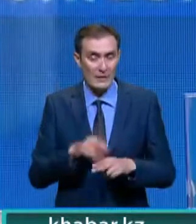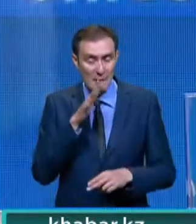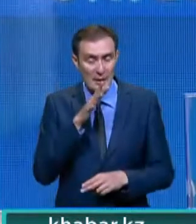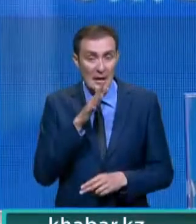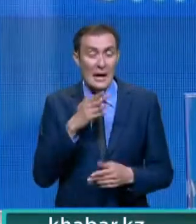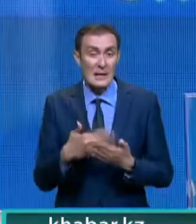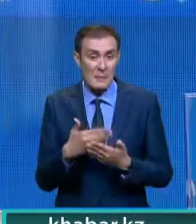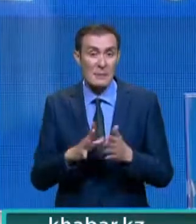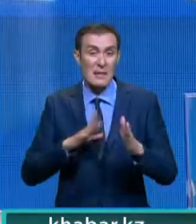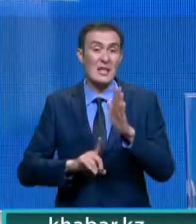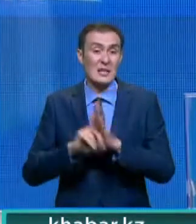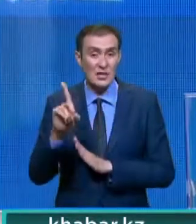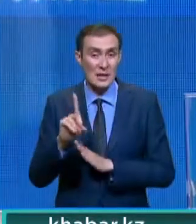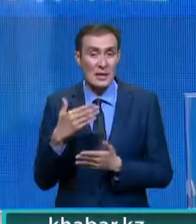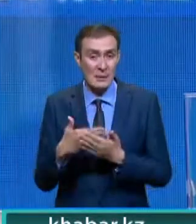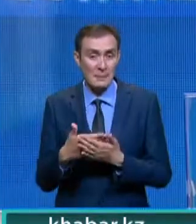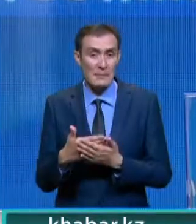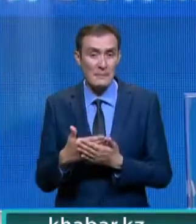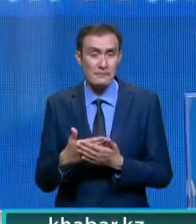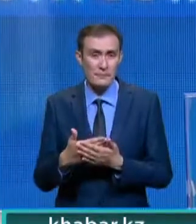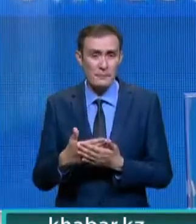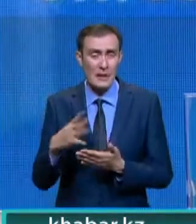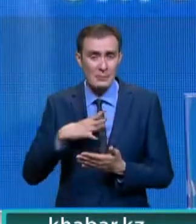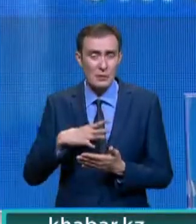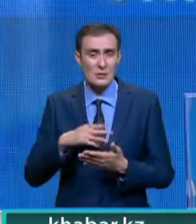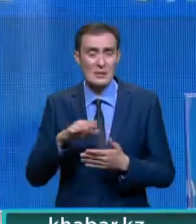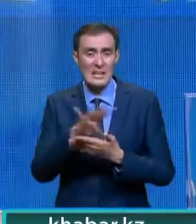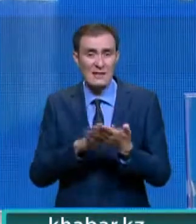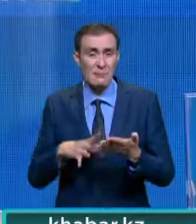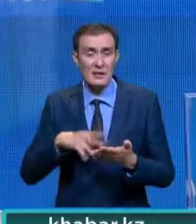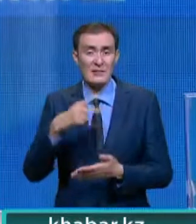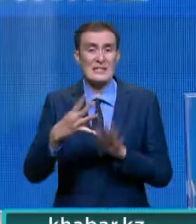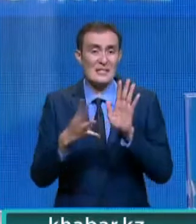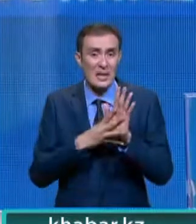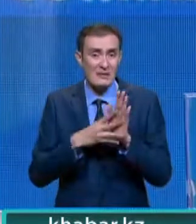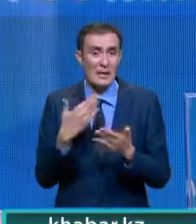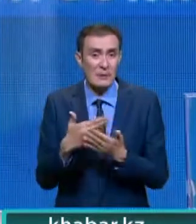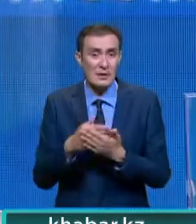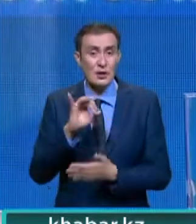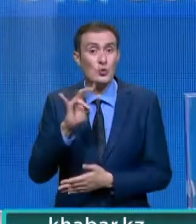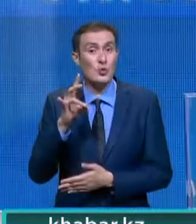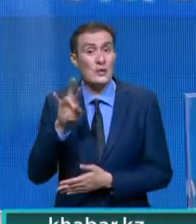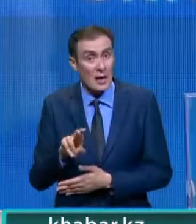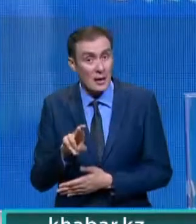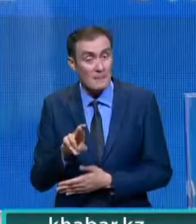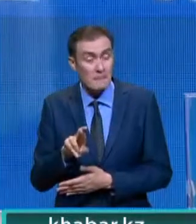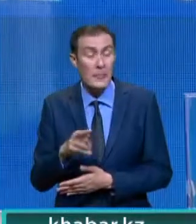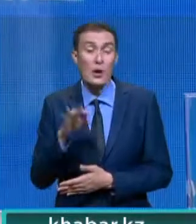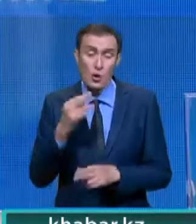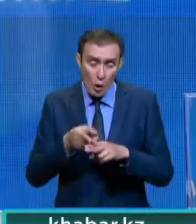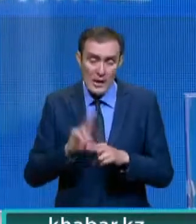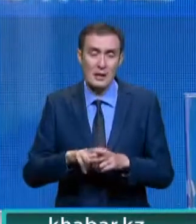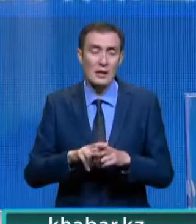То есть если это начато, допустим, даже если дело было принято и начато 29 июня, то оно